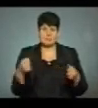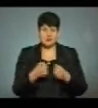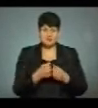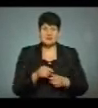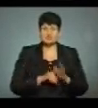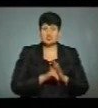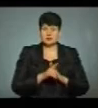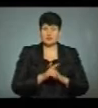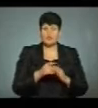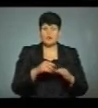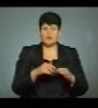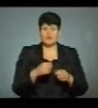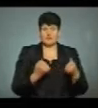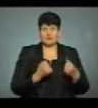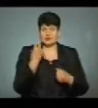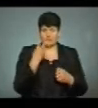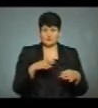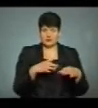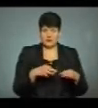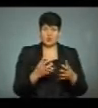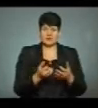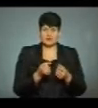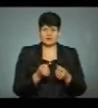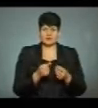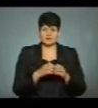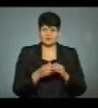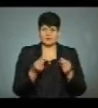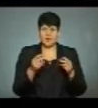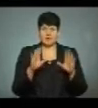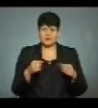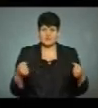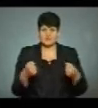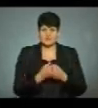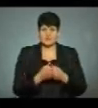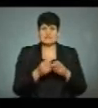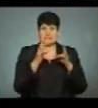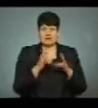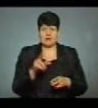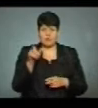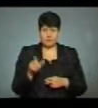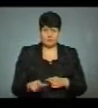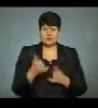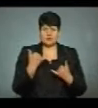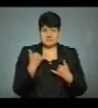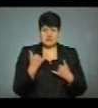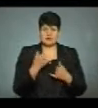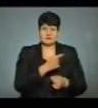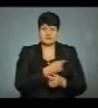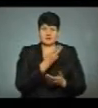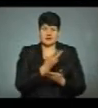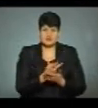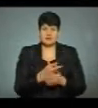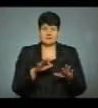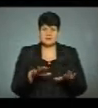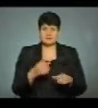Спочатку водії двох автомобілів отримали матеріальні збитки, потім сталося ДТП із травмованим. Його зараз госпіталізували. На місці